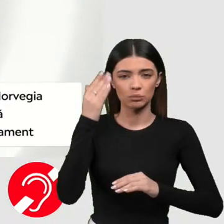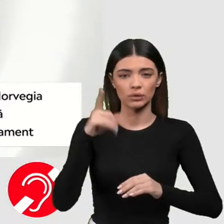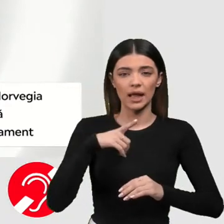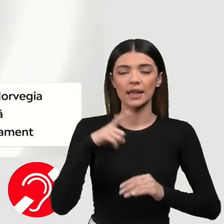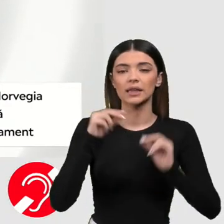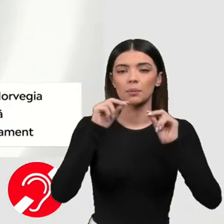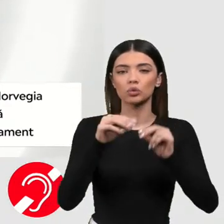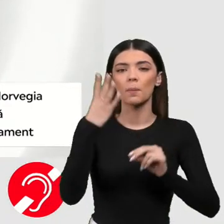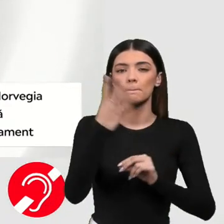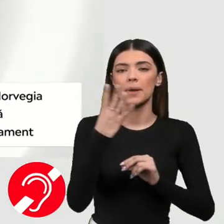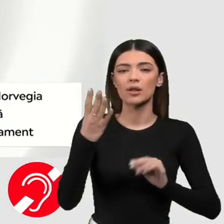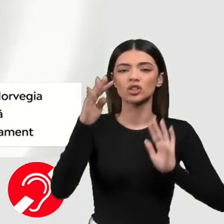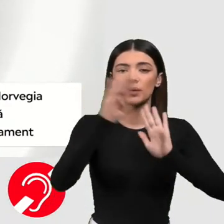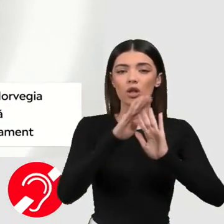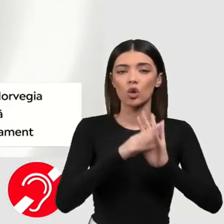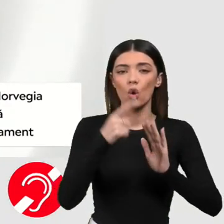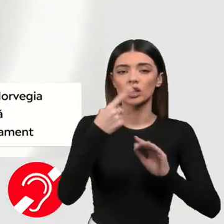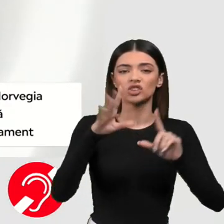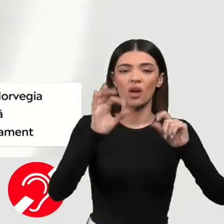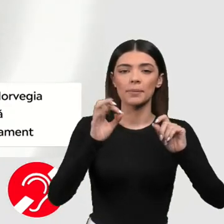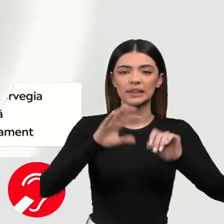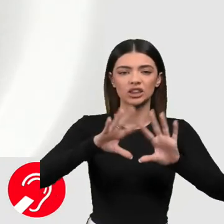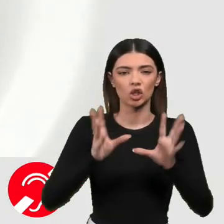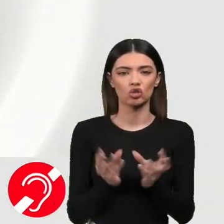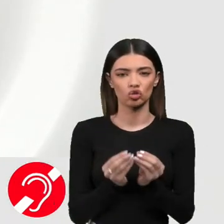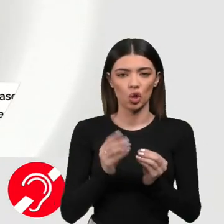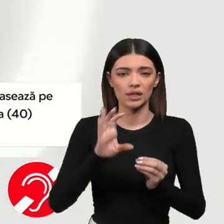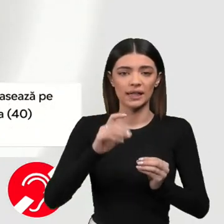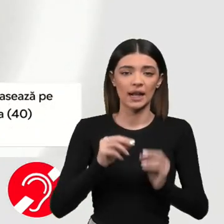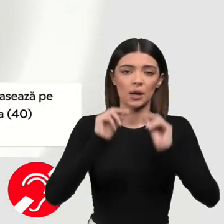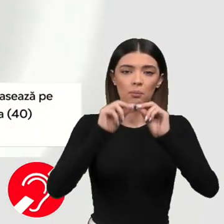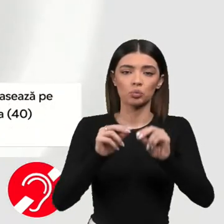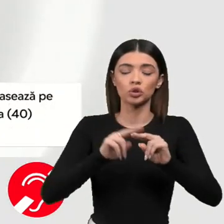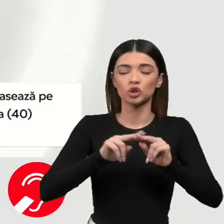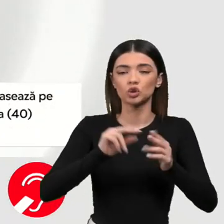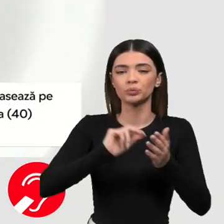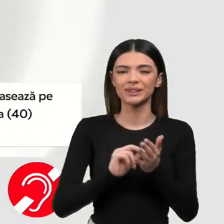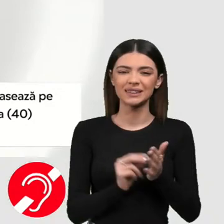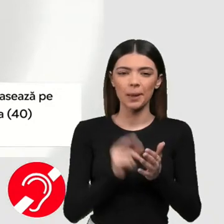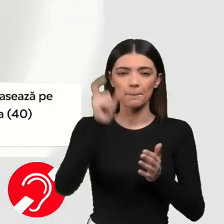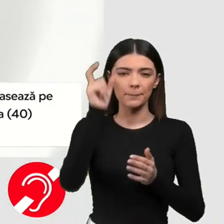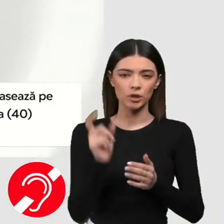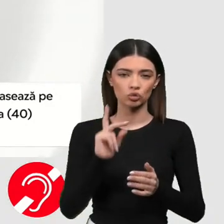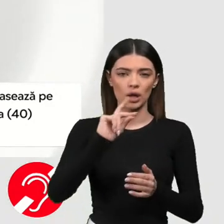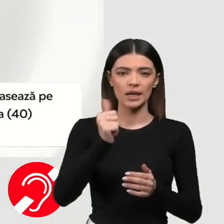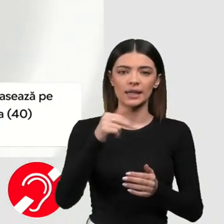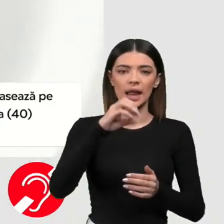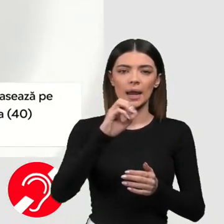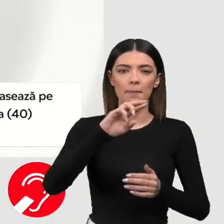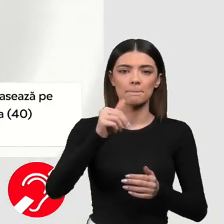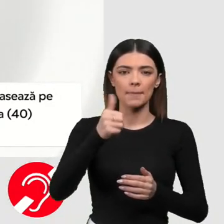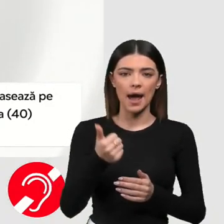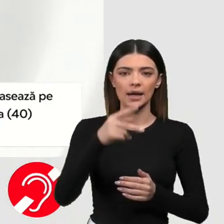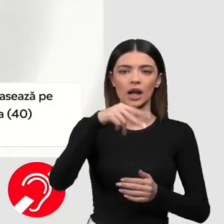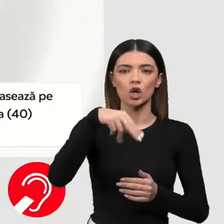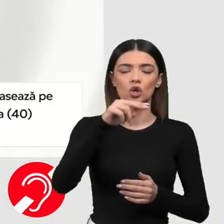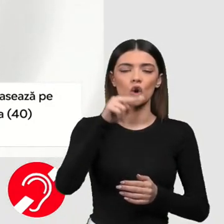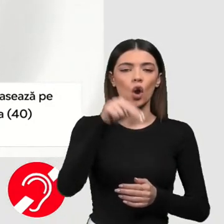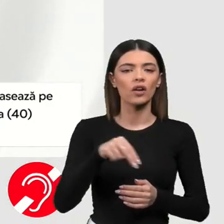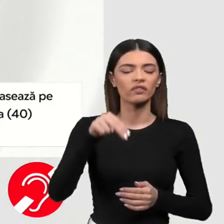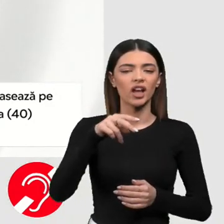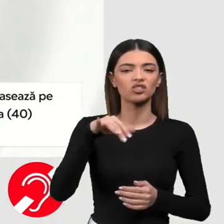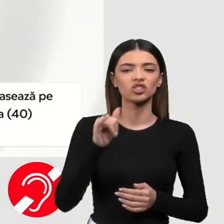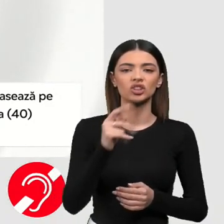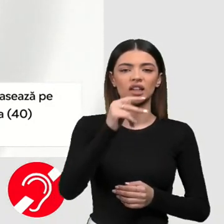precedent. Te clasezi pe locul 44 din 170, într-un clasament în care cel mai bine stau cetățenii din Danemarca, Norvegia